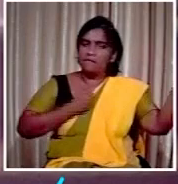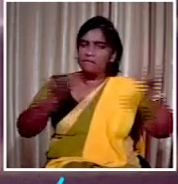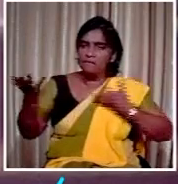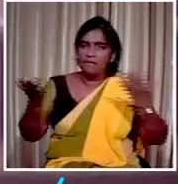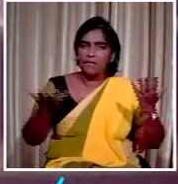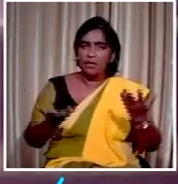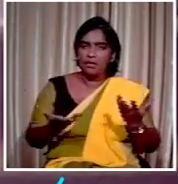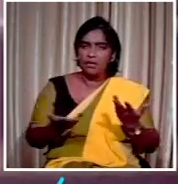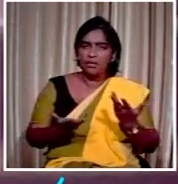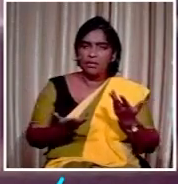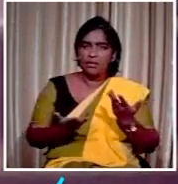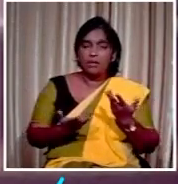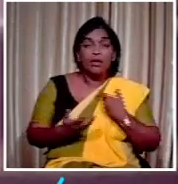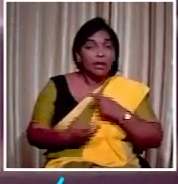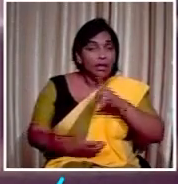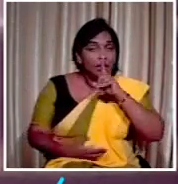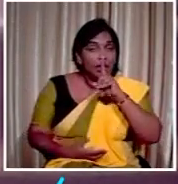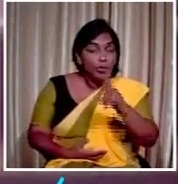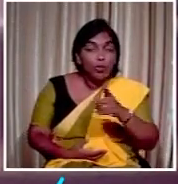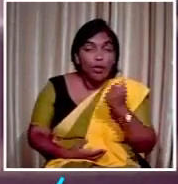मुकादम